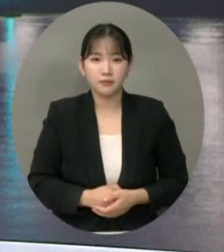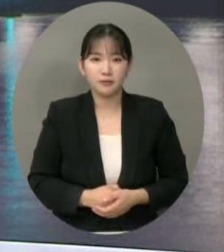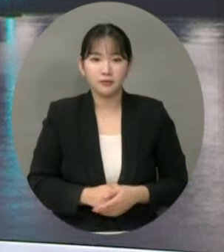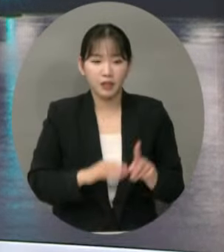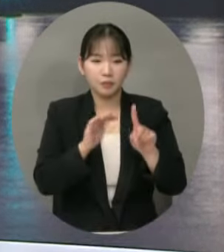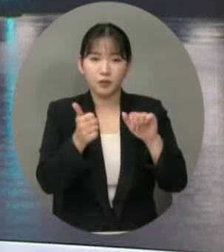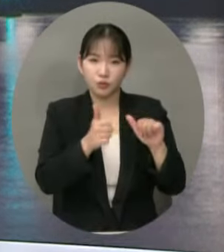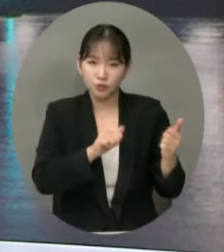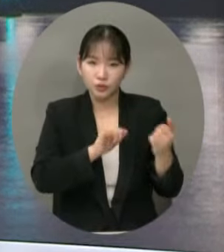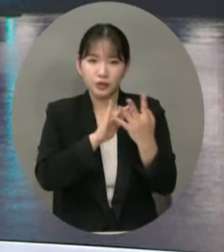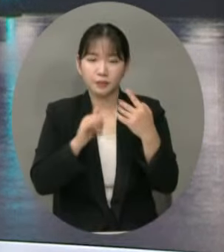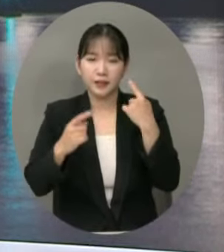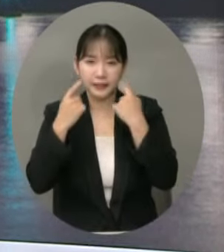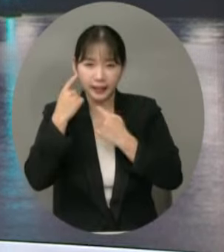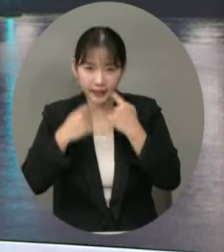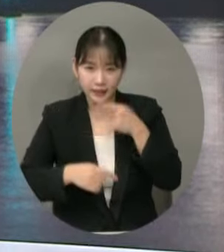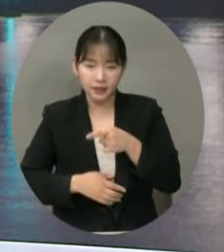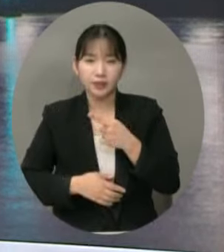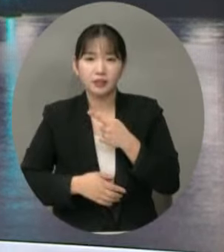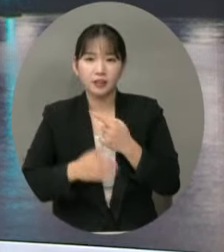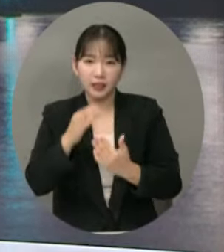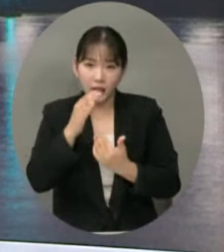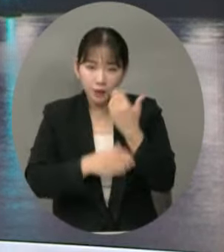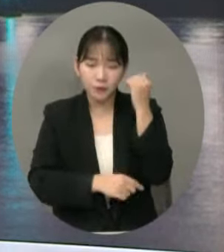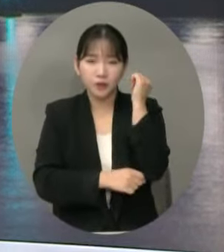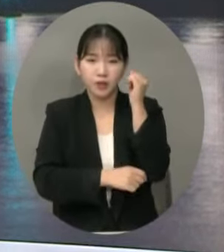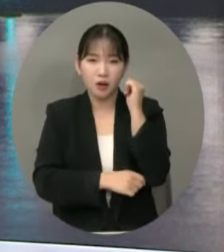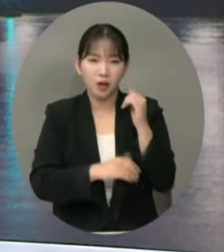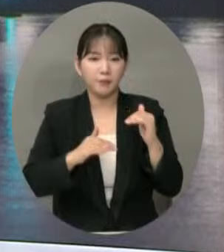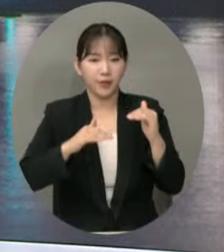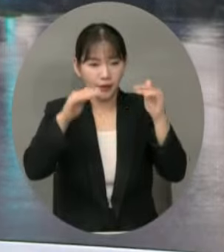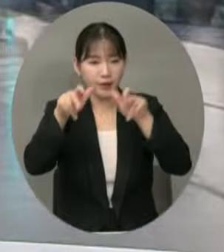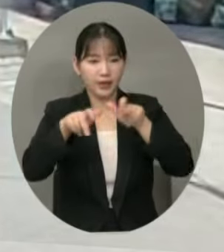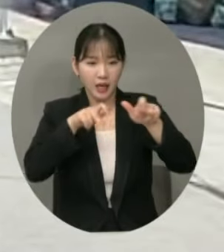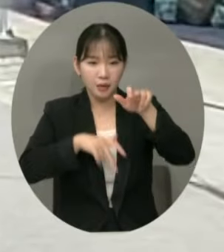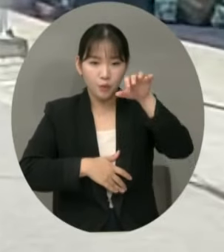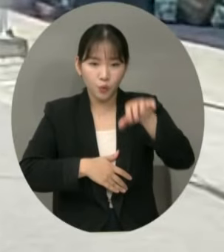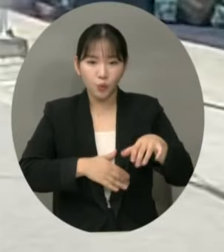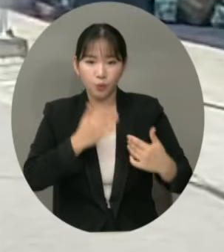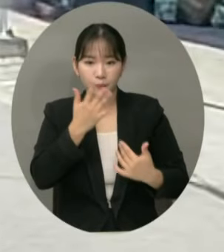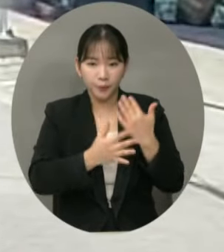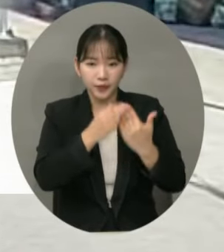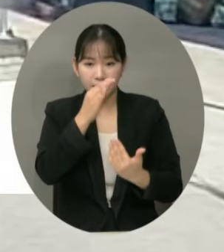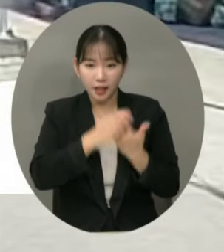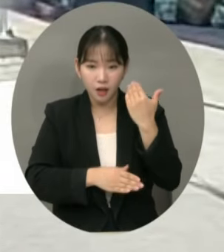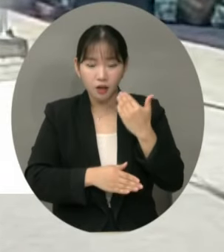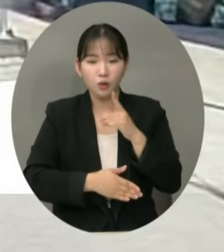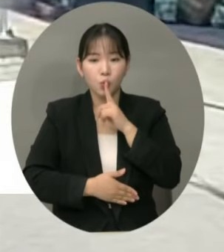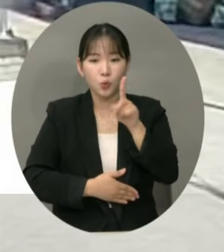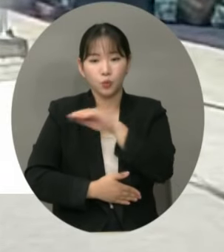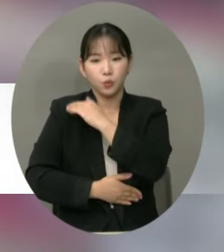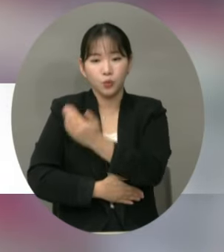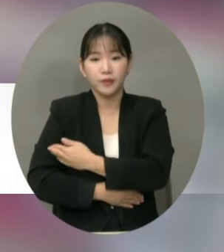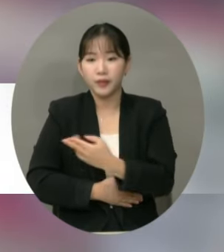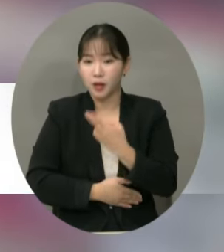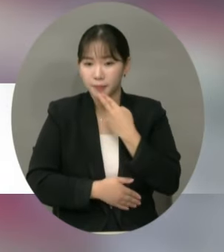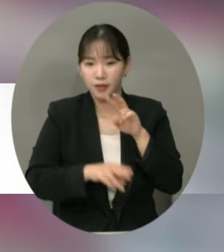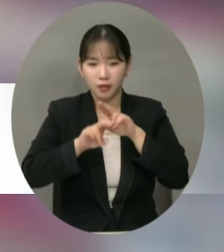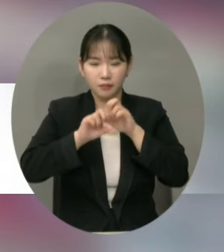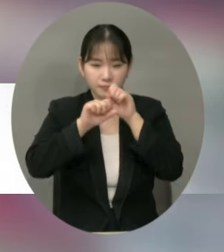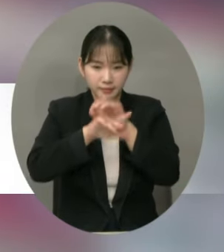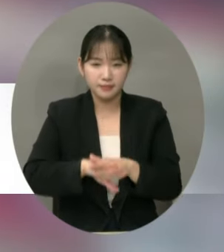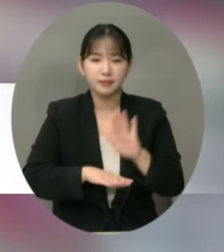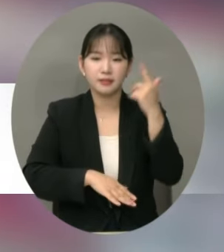한 명이 숨지고 네명의 중경상을 입은 영암 성인 게임장 화재 사건이 공소권 없음으로 종결될